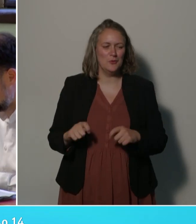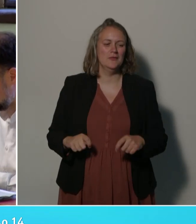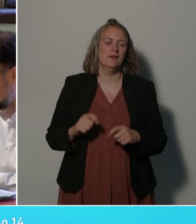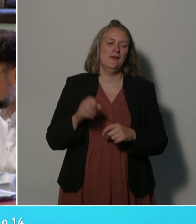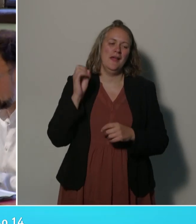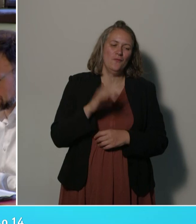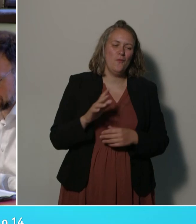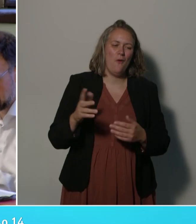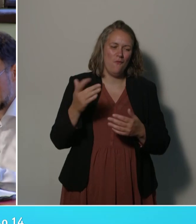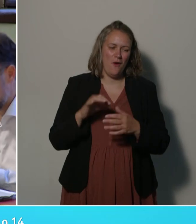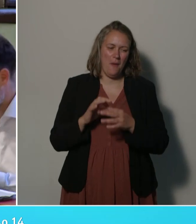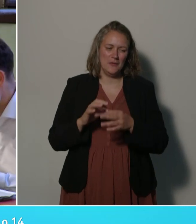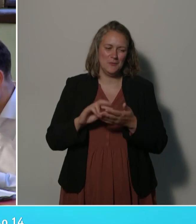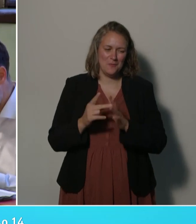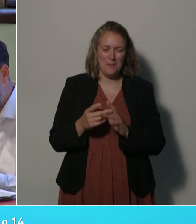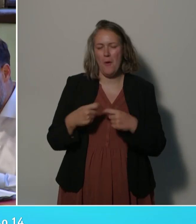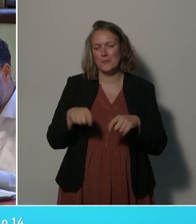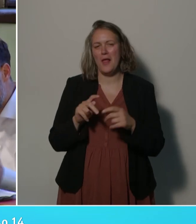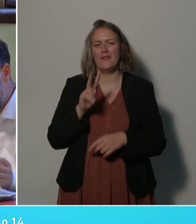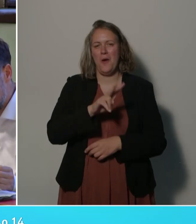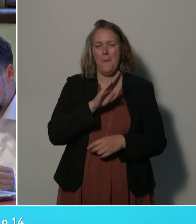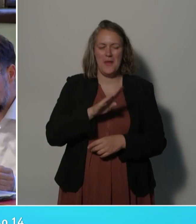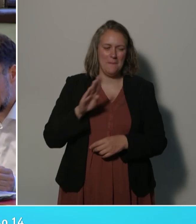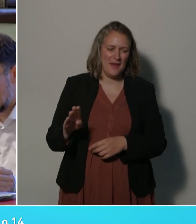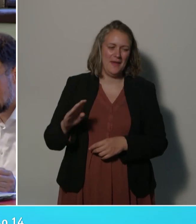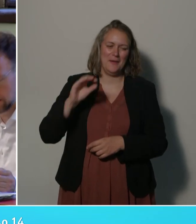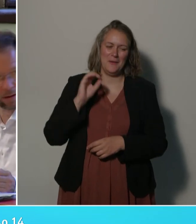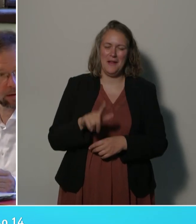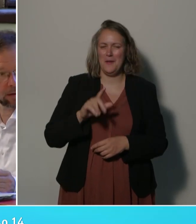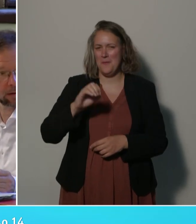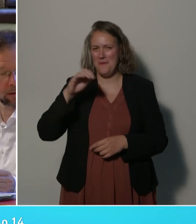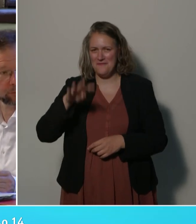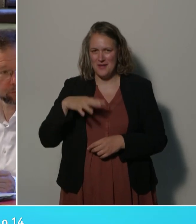14, Wohnbebauung Theobald-Renner-Straße. Wünscht der Einreicher das Wort?